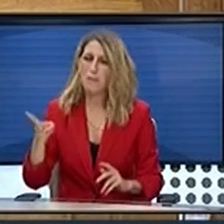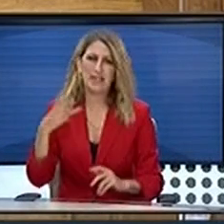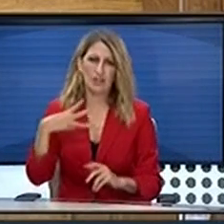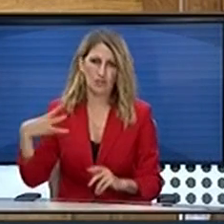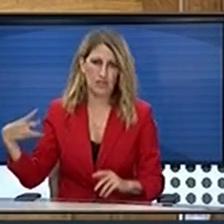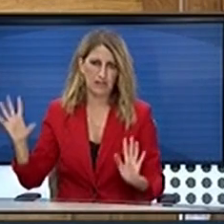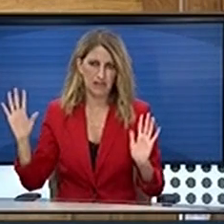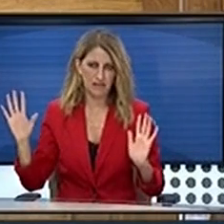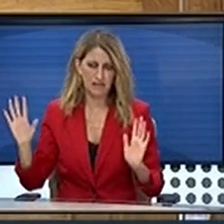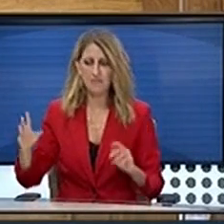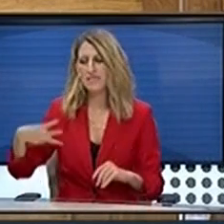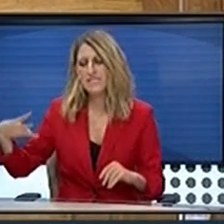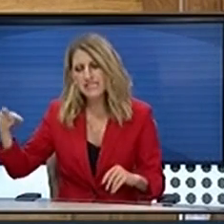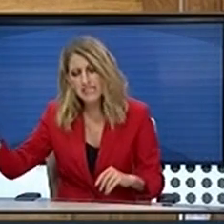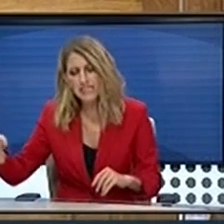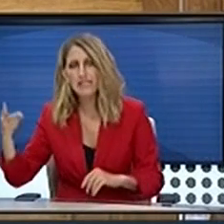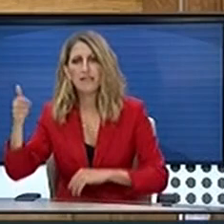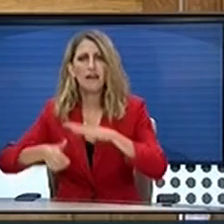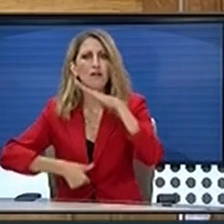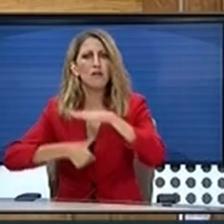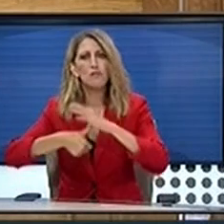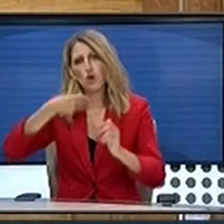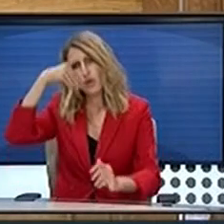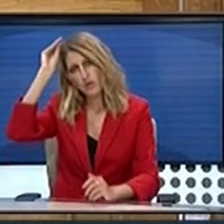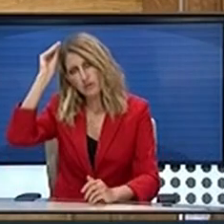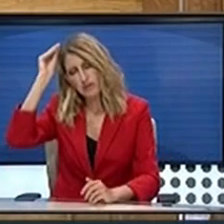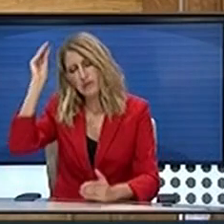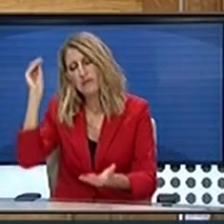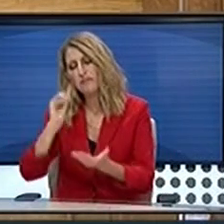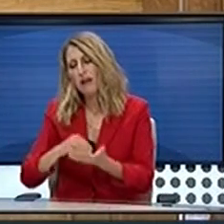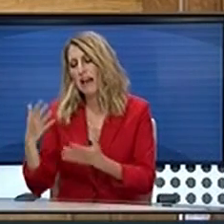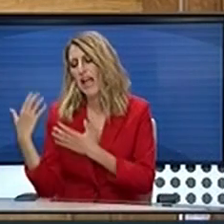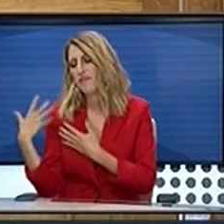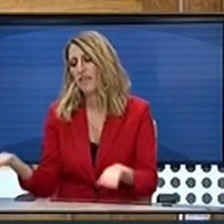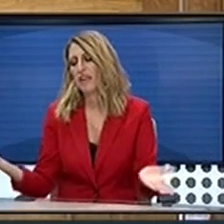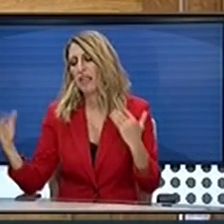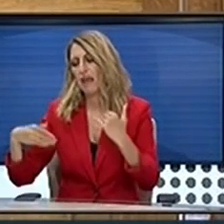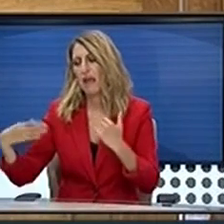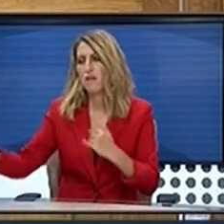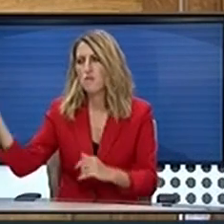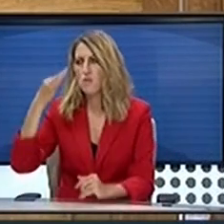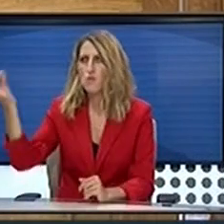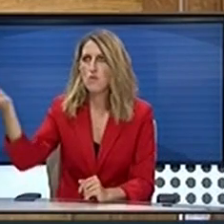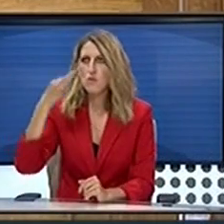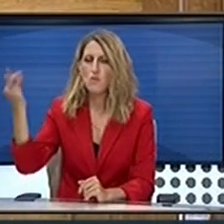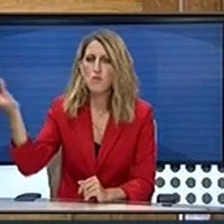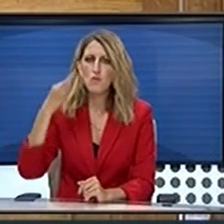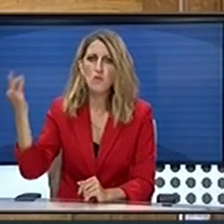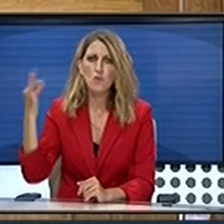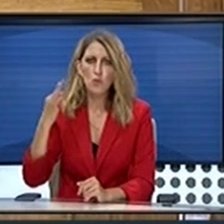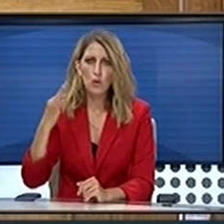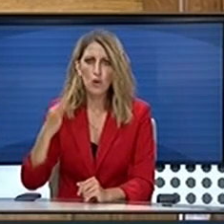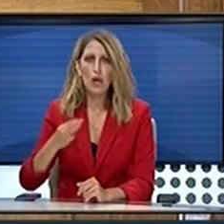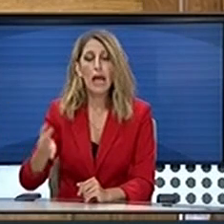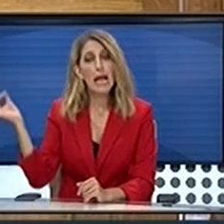ΣΥΡΙΖΑ. Βέβαια δεν εκπλήσωμα. Σε κάθε εθνική κινητοποίηση ήταν